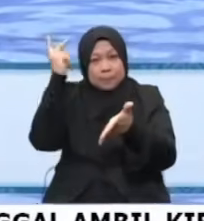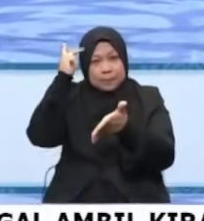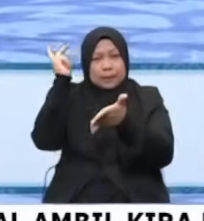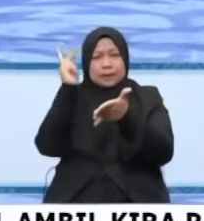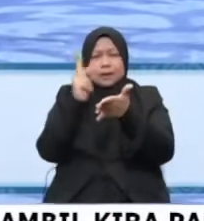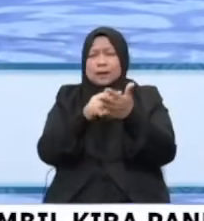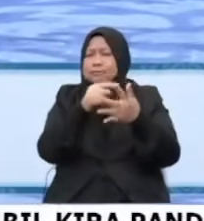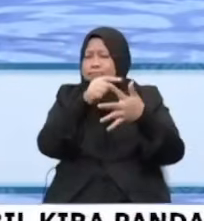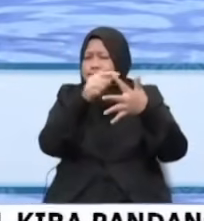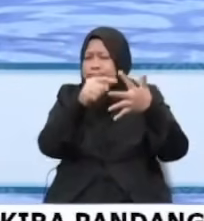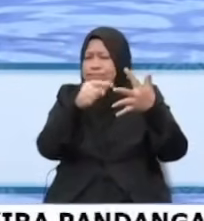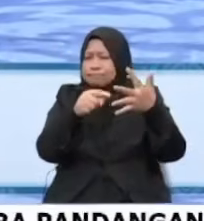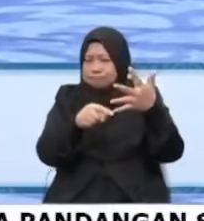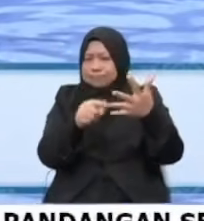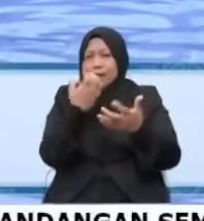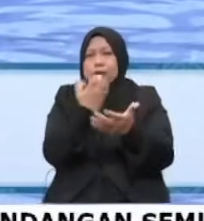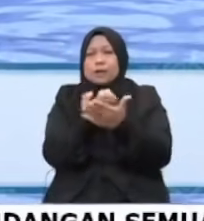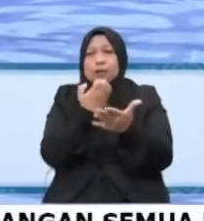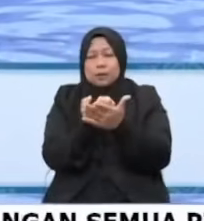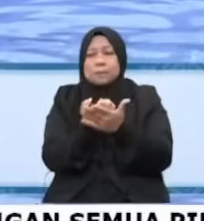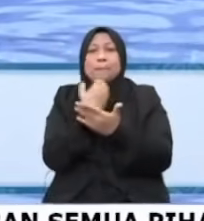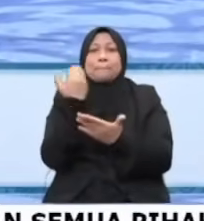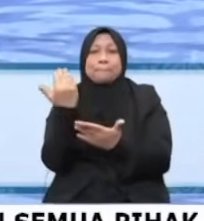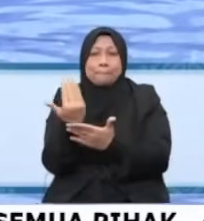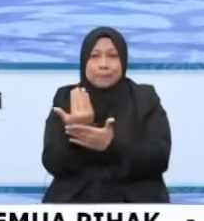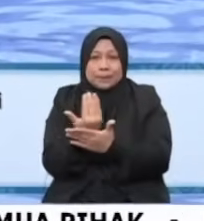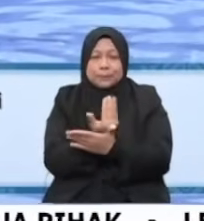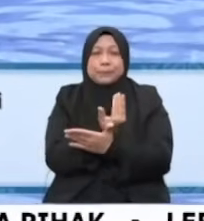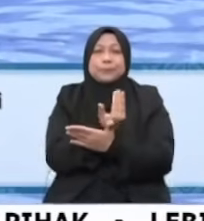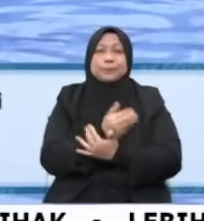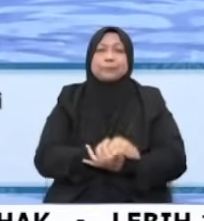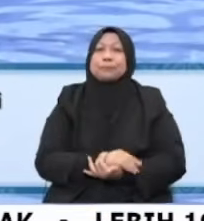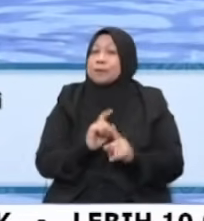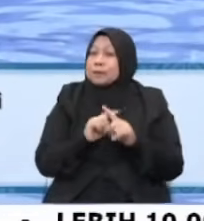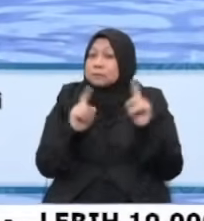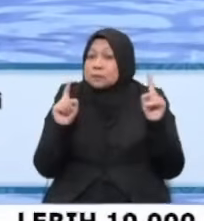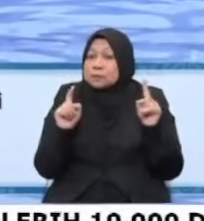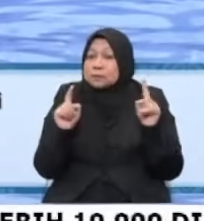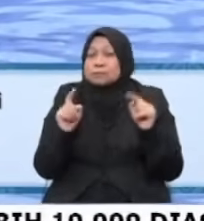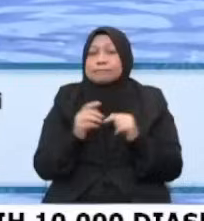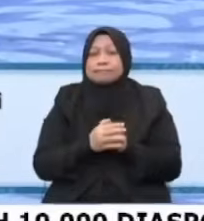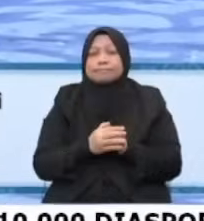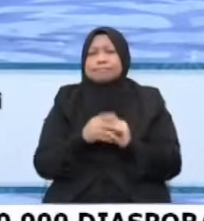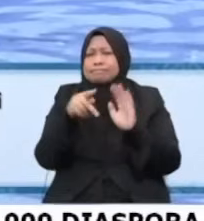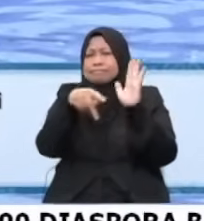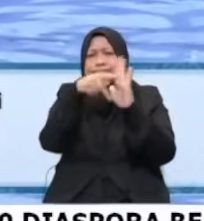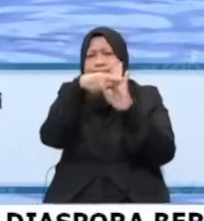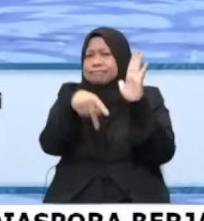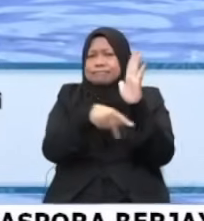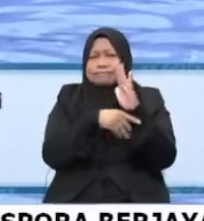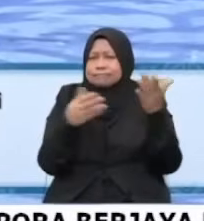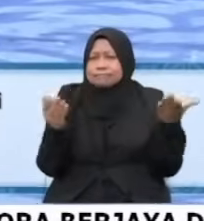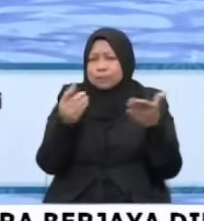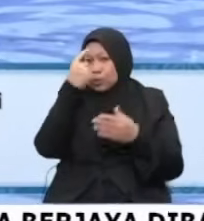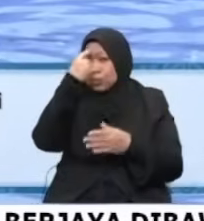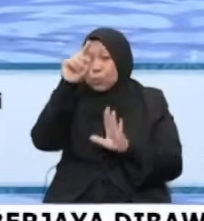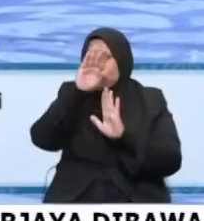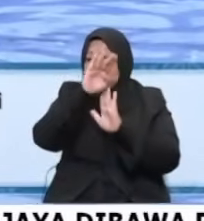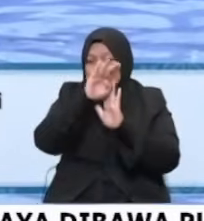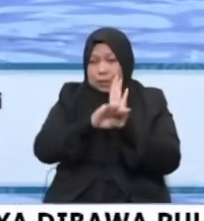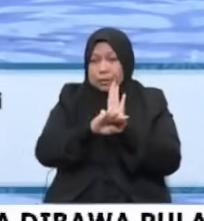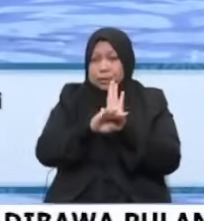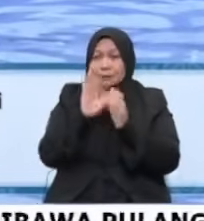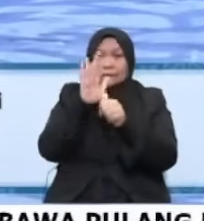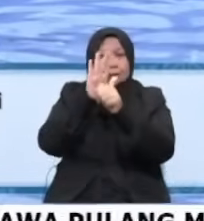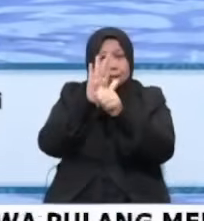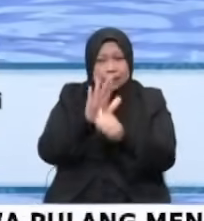beberapa Perkasa ekonomi baru tetapi prinsip kita adalah untuk mengurangkan